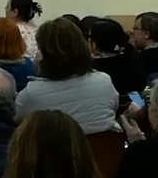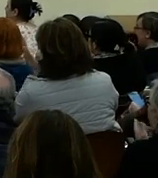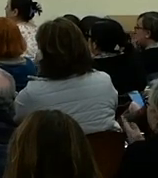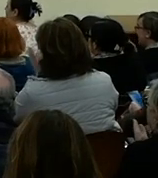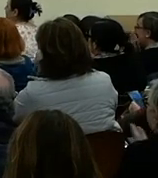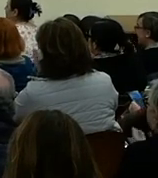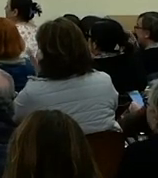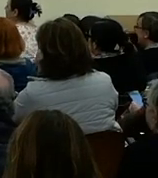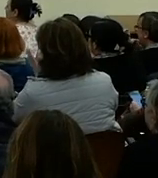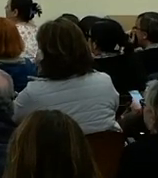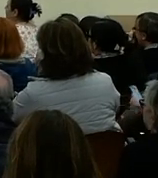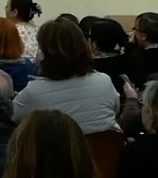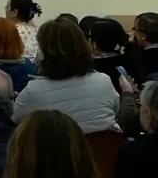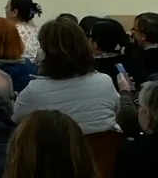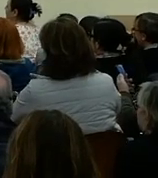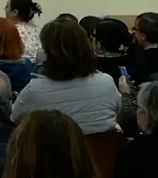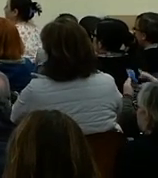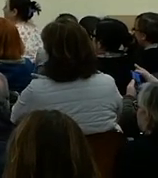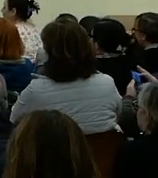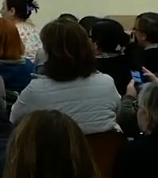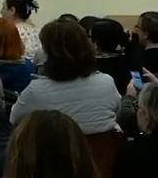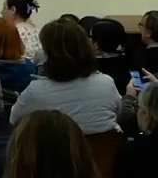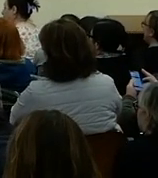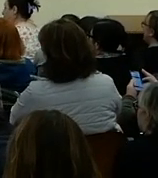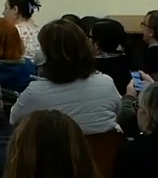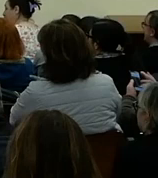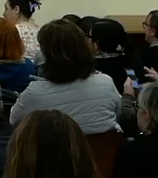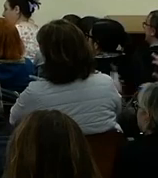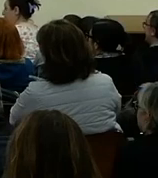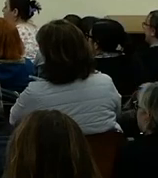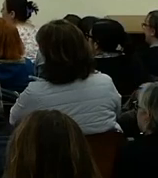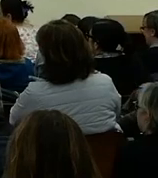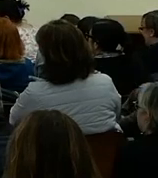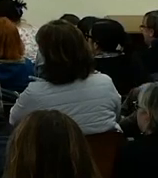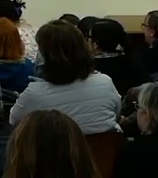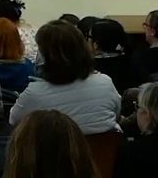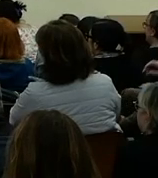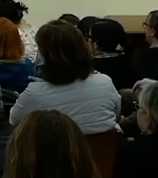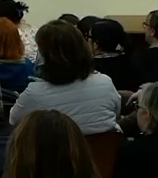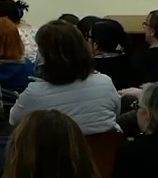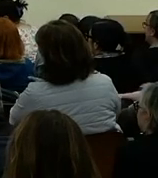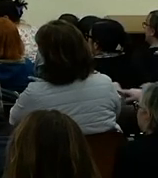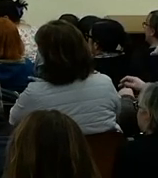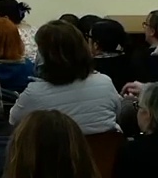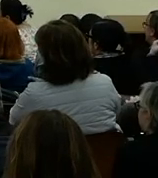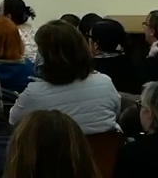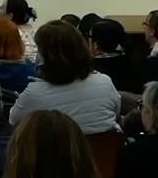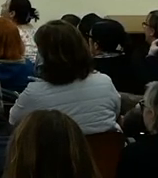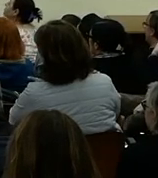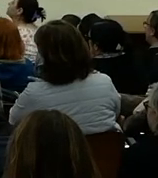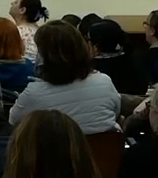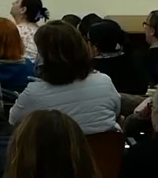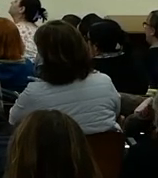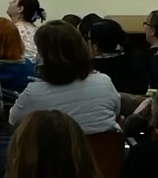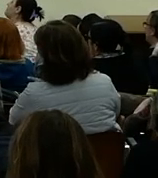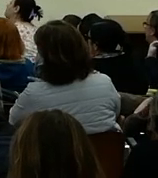così E sì io sono oltre che mli di Riccardo sono anche logopedista dell'età evolutiva